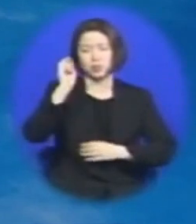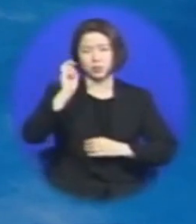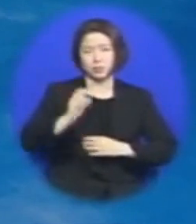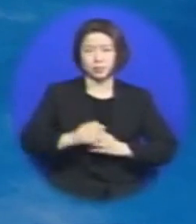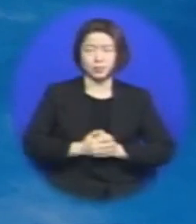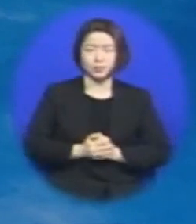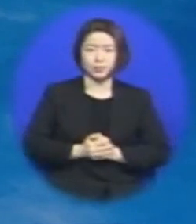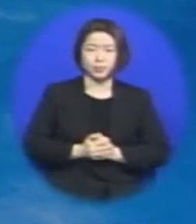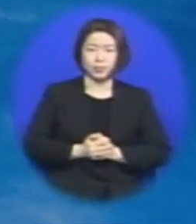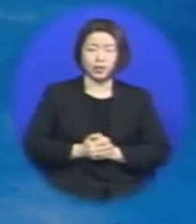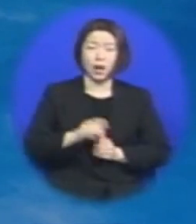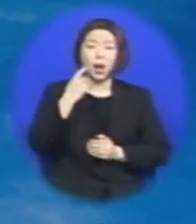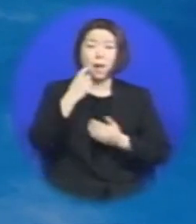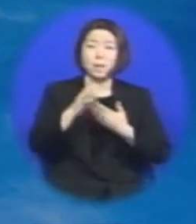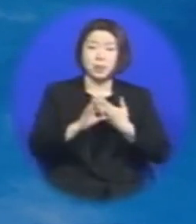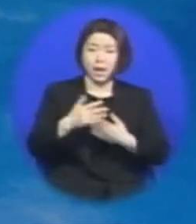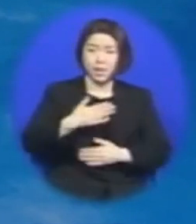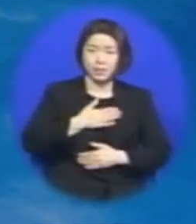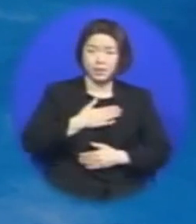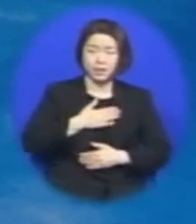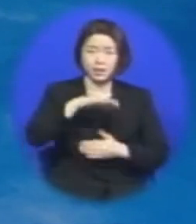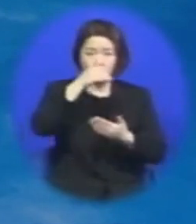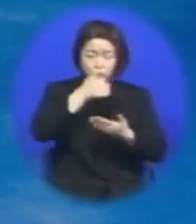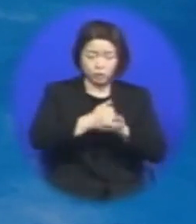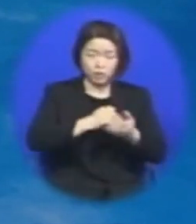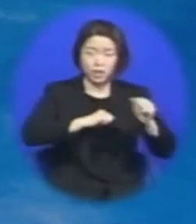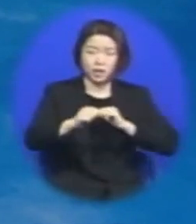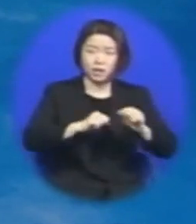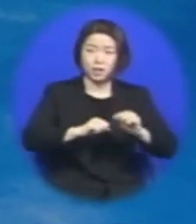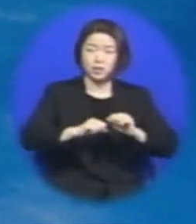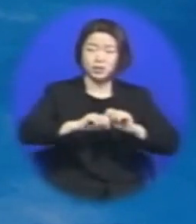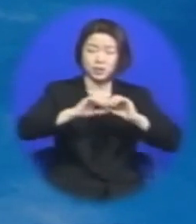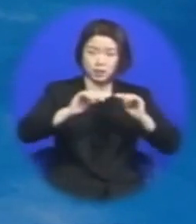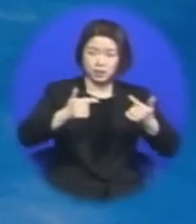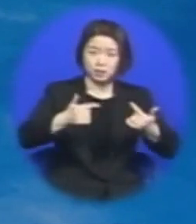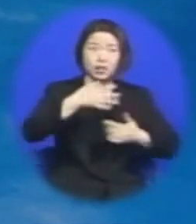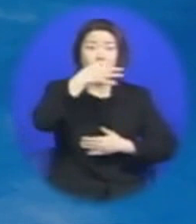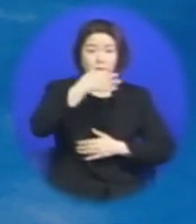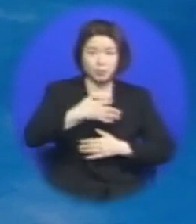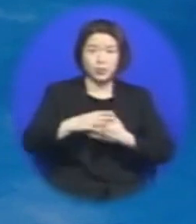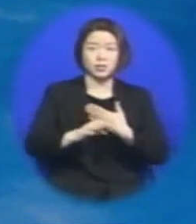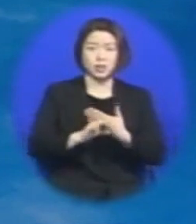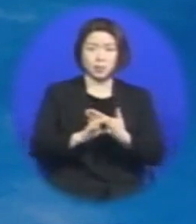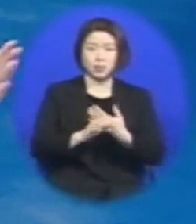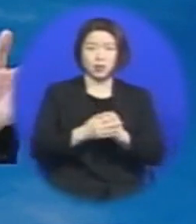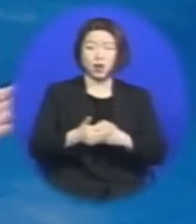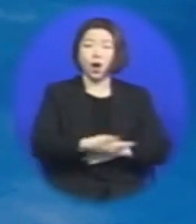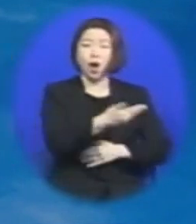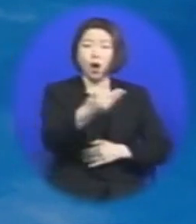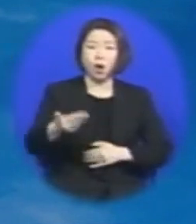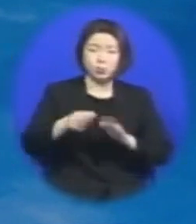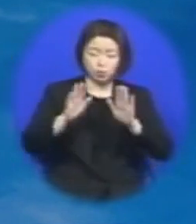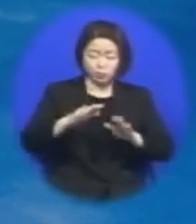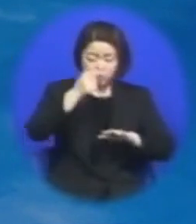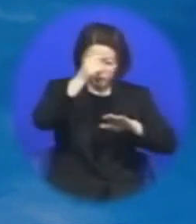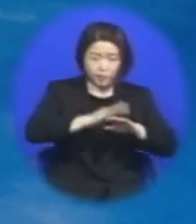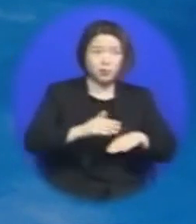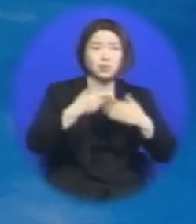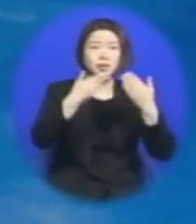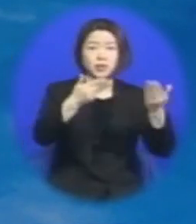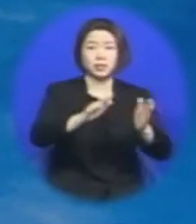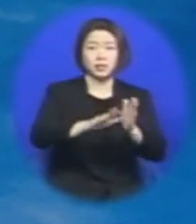사는 만약에 내가 죄 안 짓기가 힘들다면 여러분 오늘 예배드릴